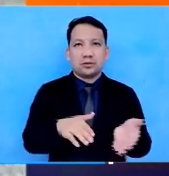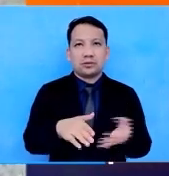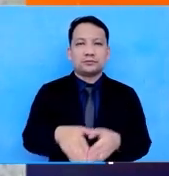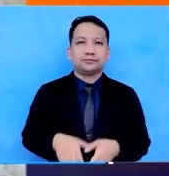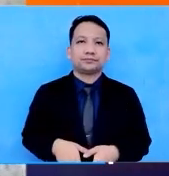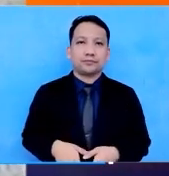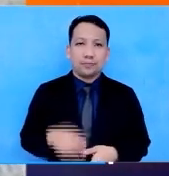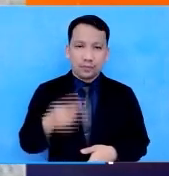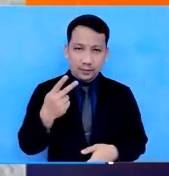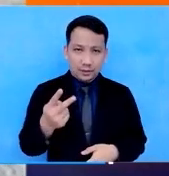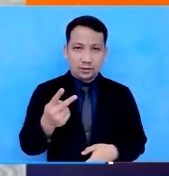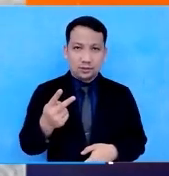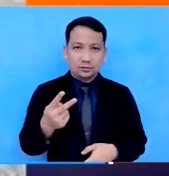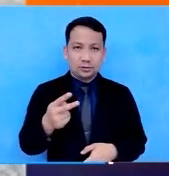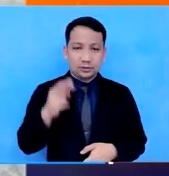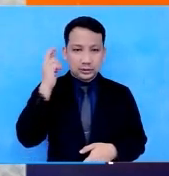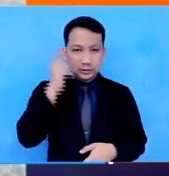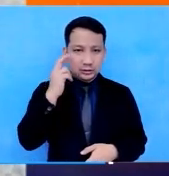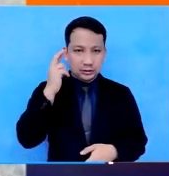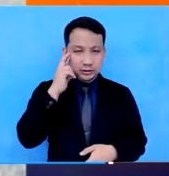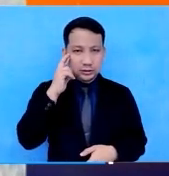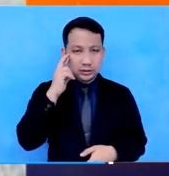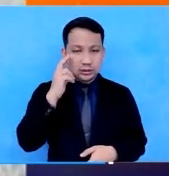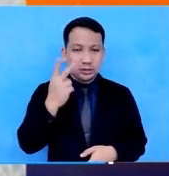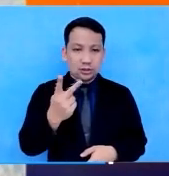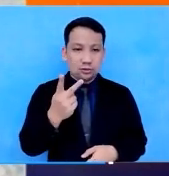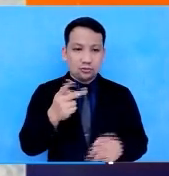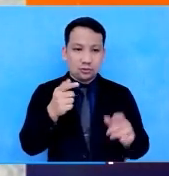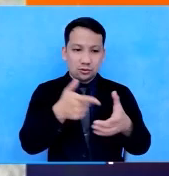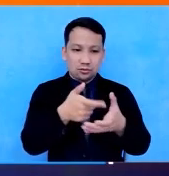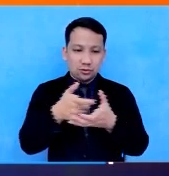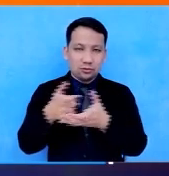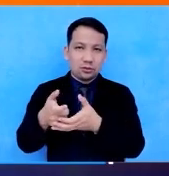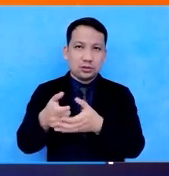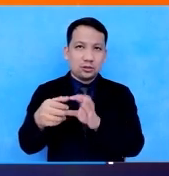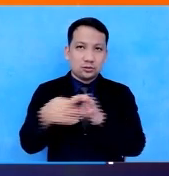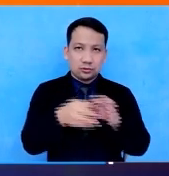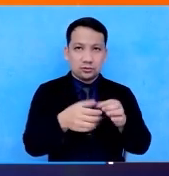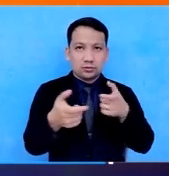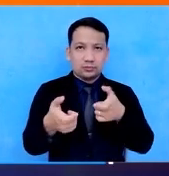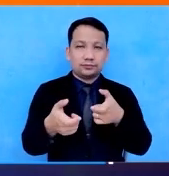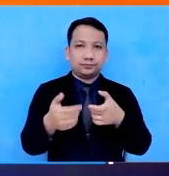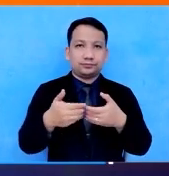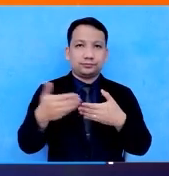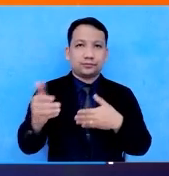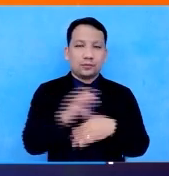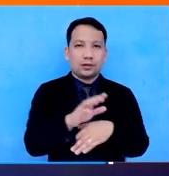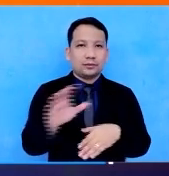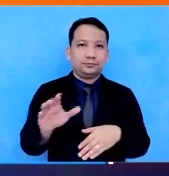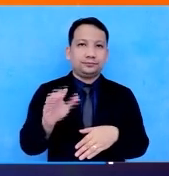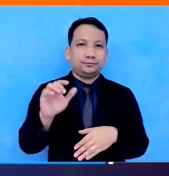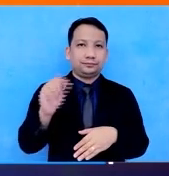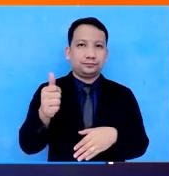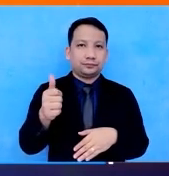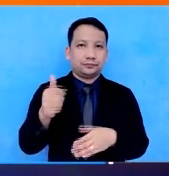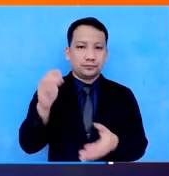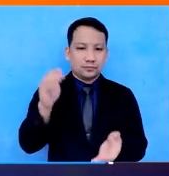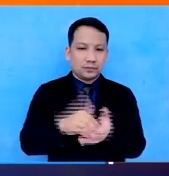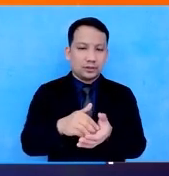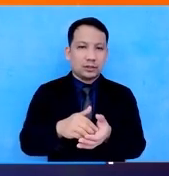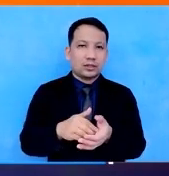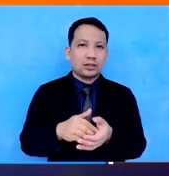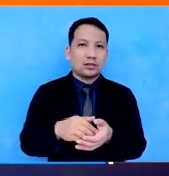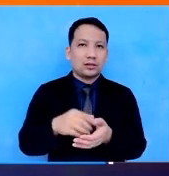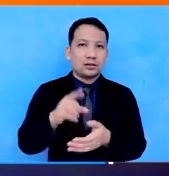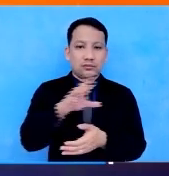Dalawa ang tinitignang salarin sa pagpatay na umano'y gang-related shooting. Naglabas na ng 10,000 dolyar o mahigit